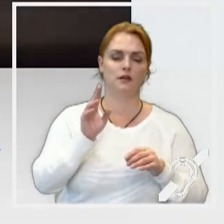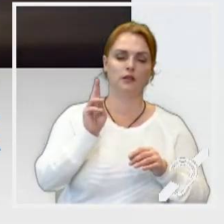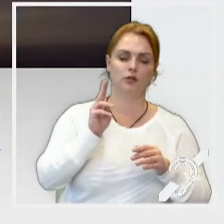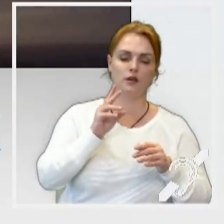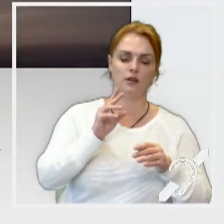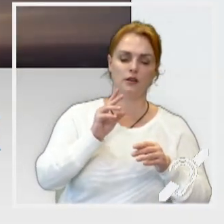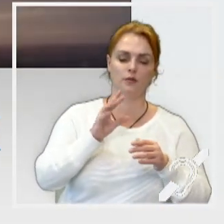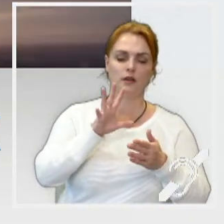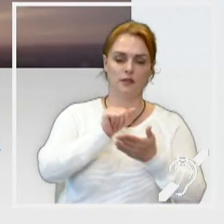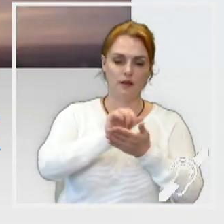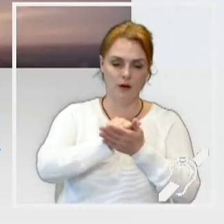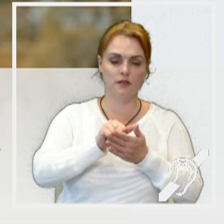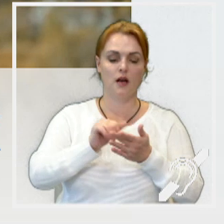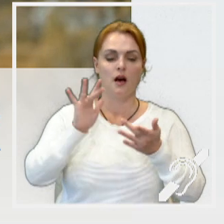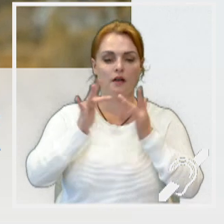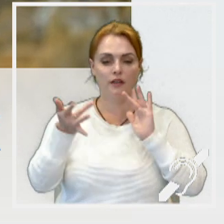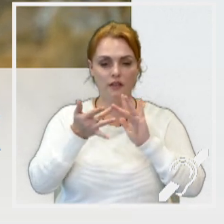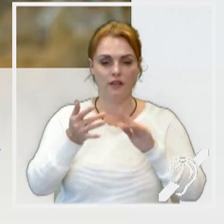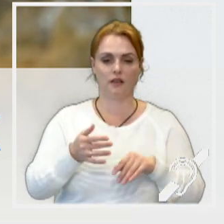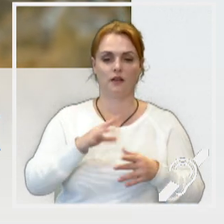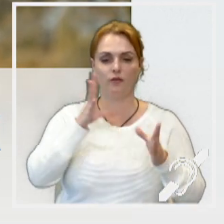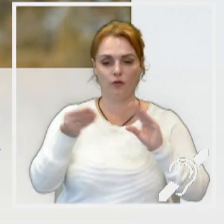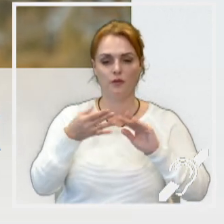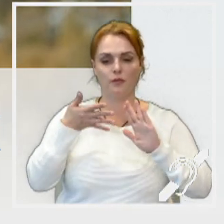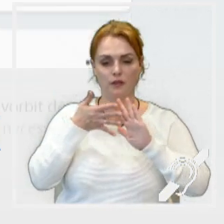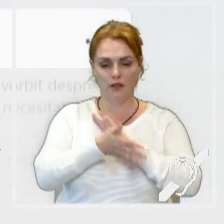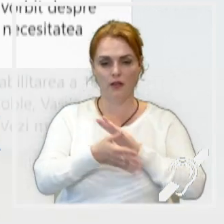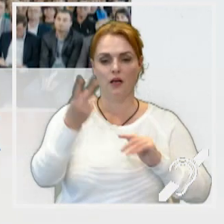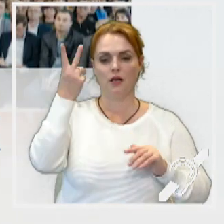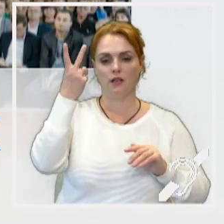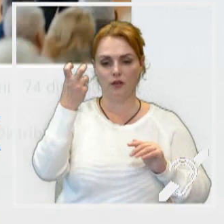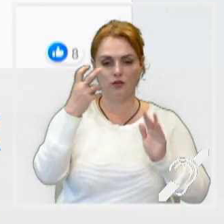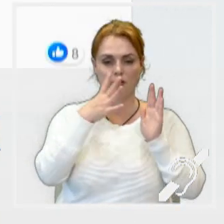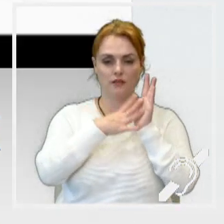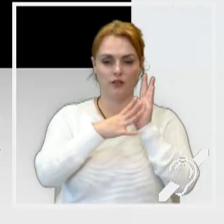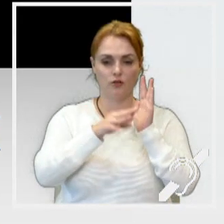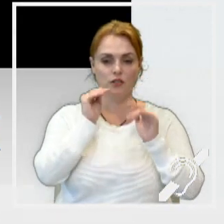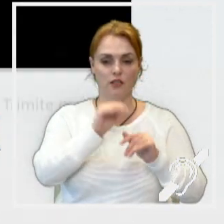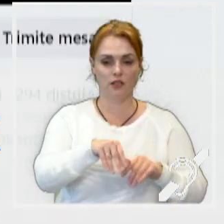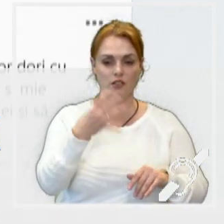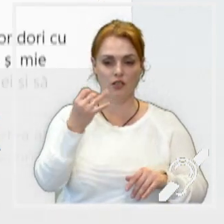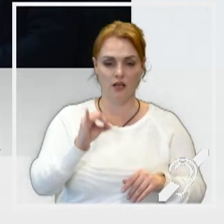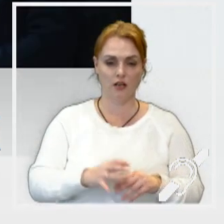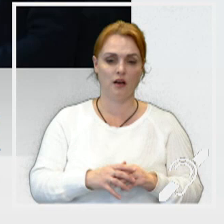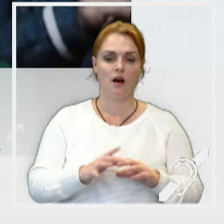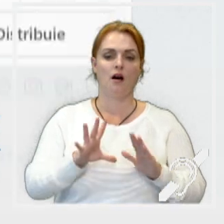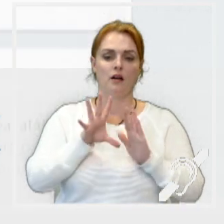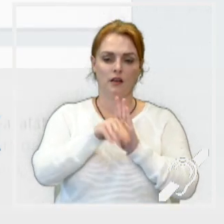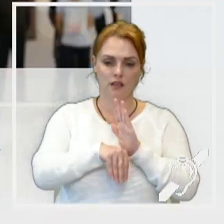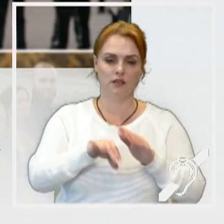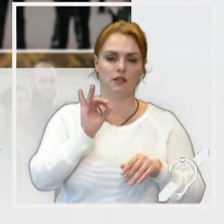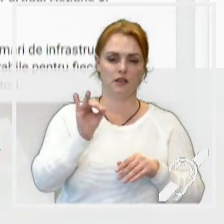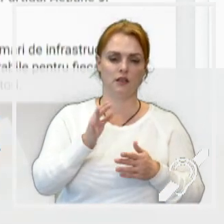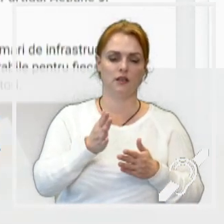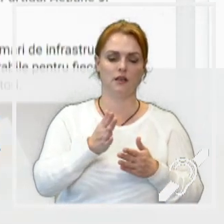Solidaritate, pentru alegerile locale din Chișinău, au fost cheltuit 290.000 de lei. Și aici intră inclusiv și pagina